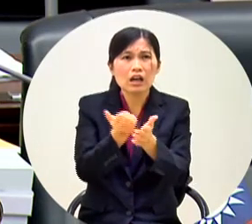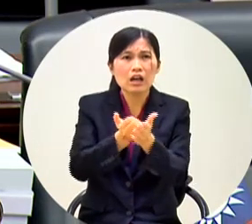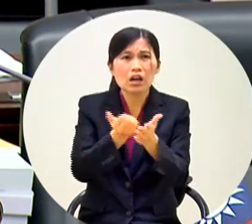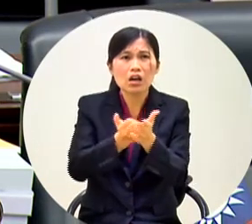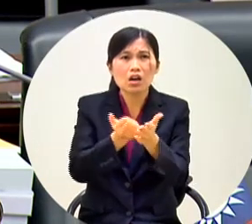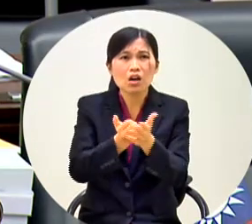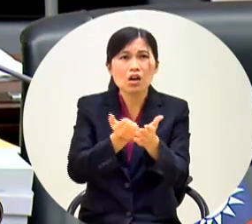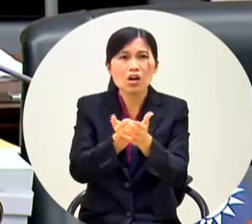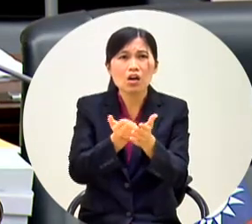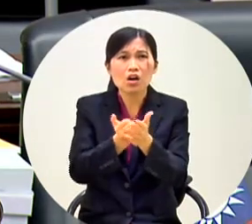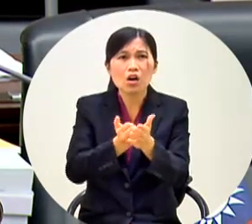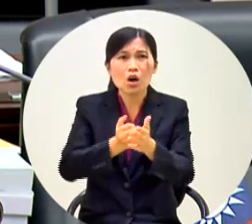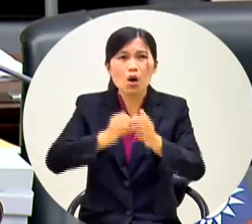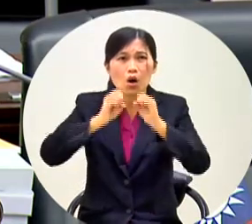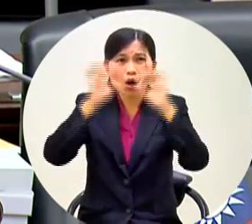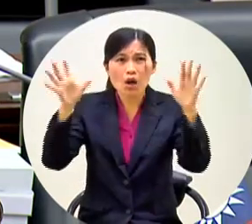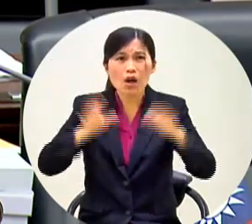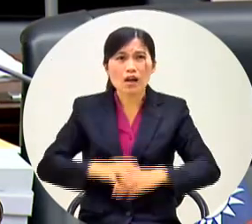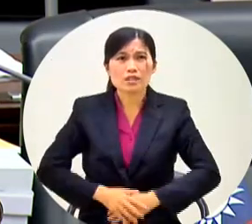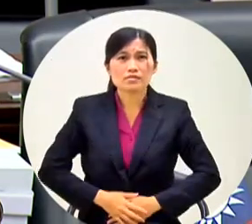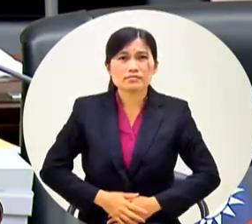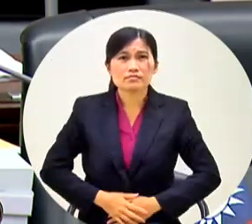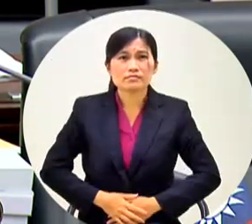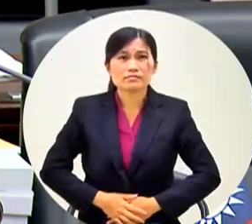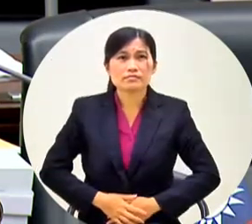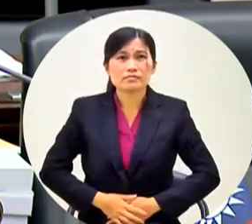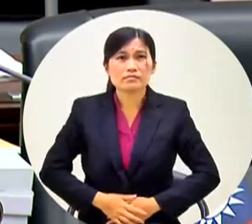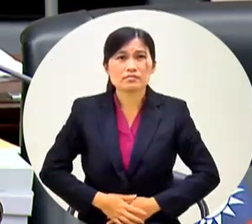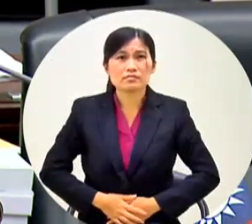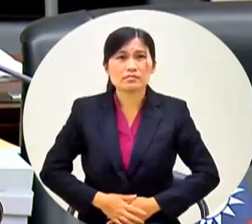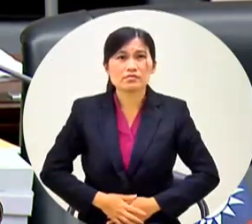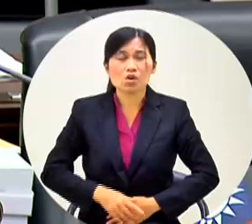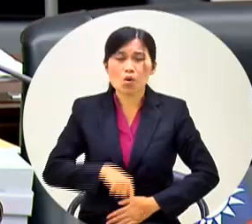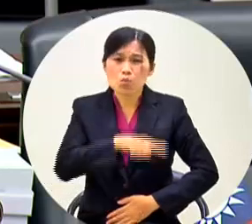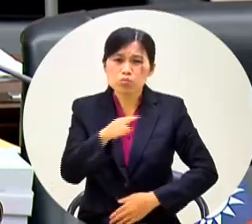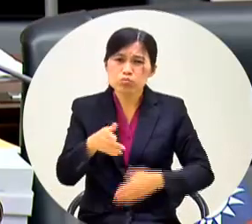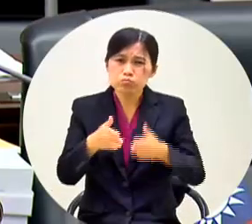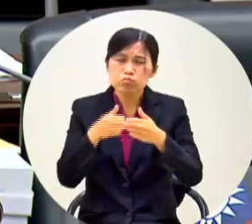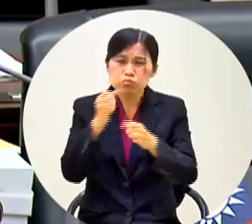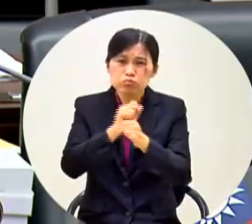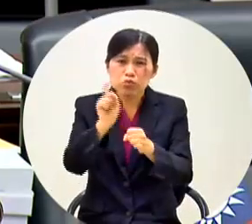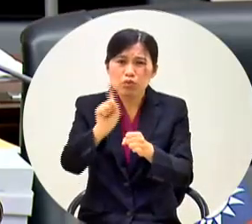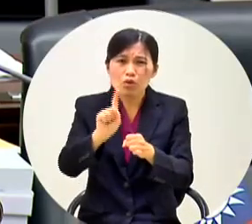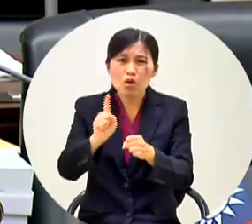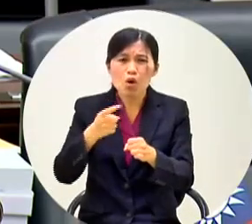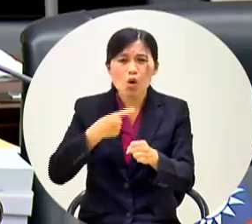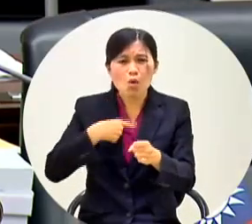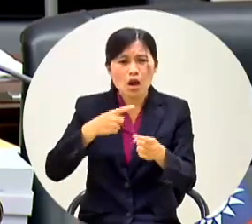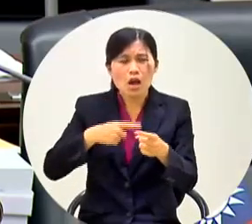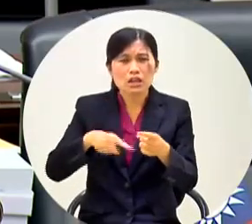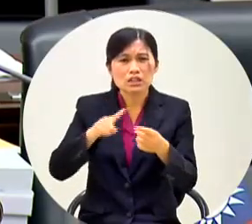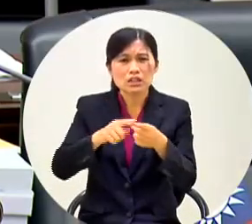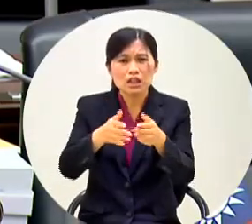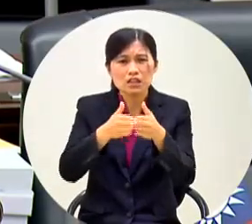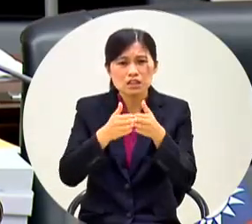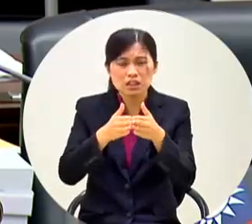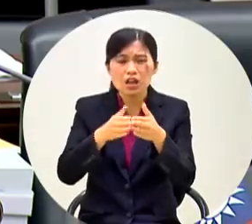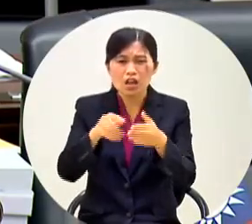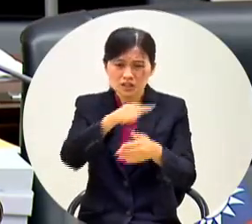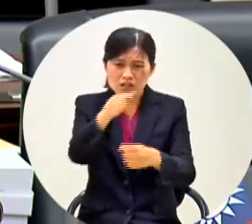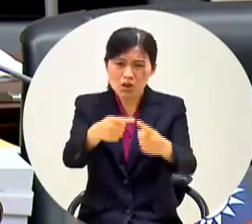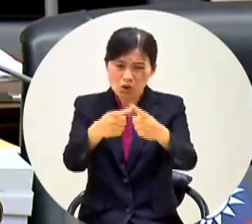预算，我要怎么做，他当然要来议事厅练习说明。说明之